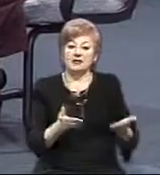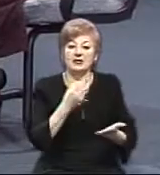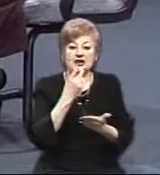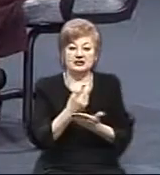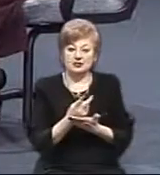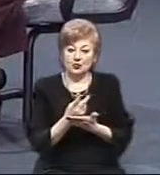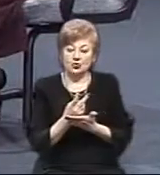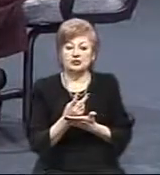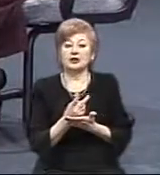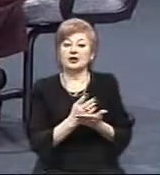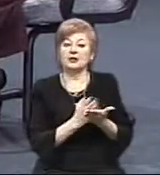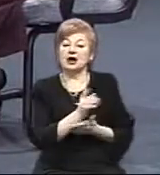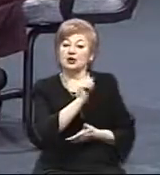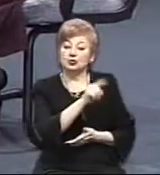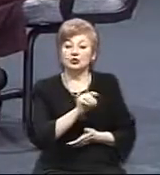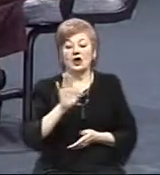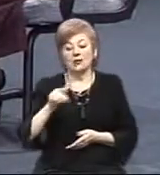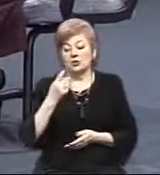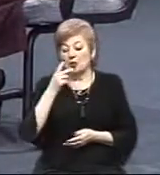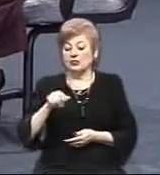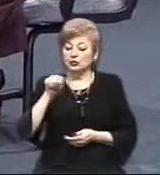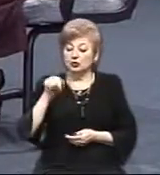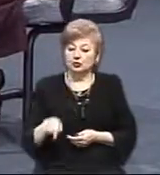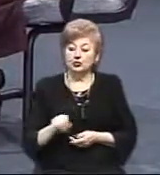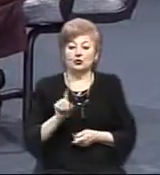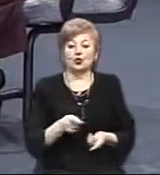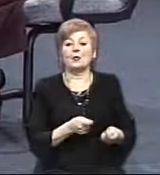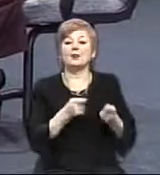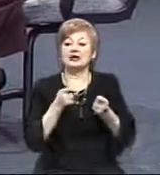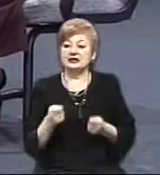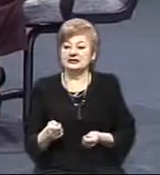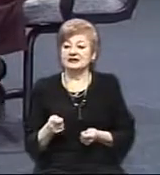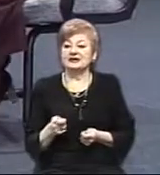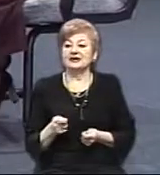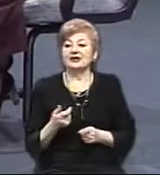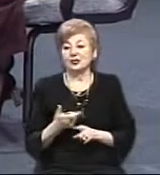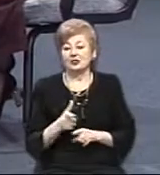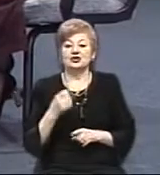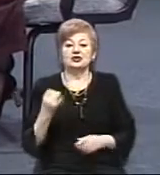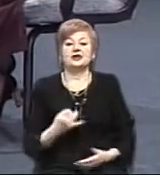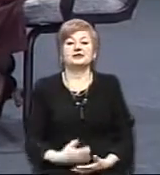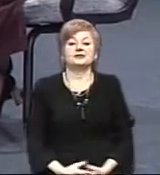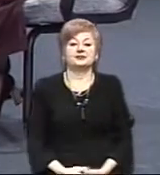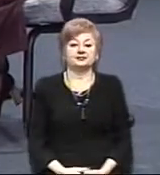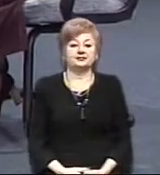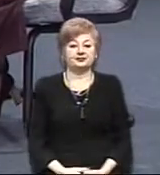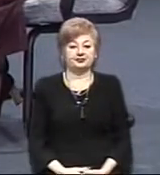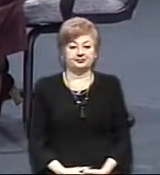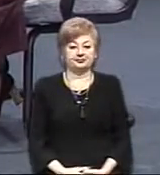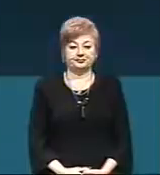ту карту, а потім подивимося на ту карту, яку ви принесли і яка дуже цікава. Увага на екран.